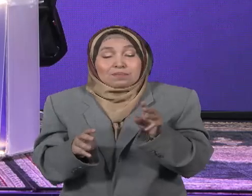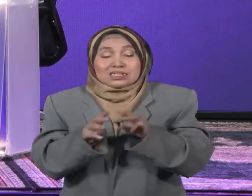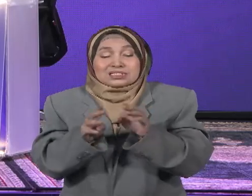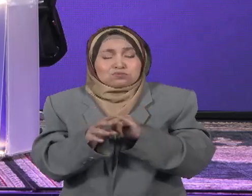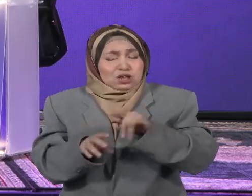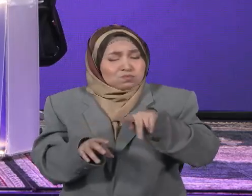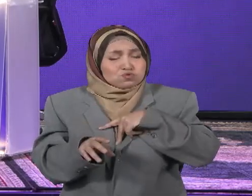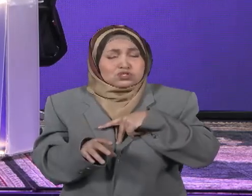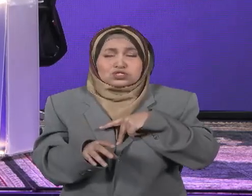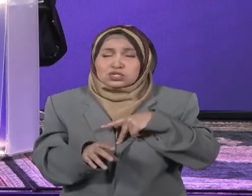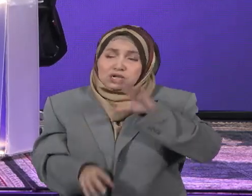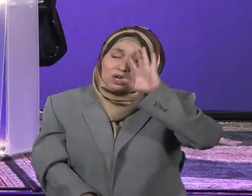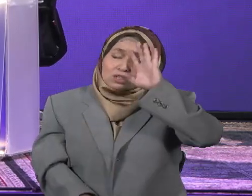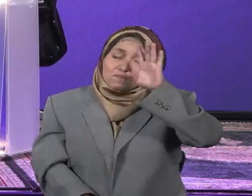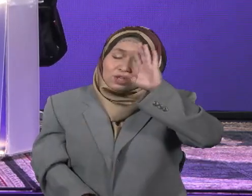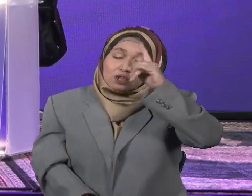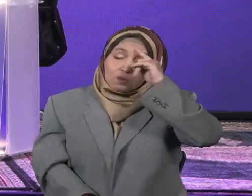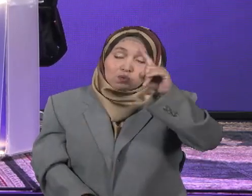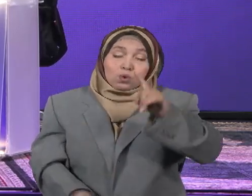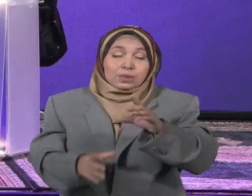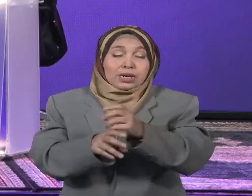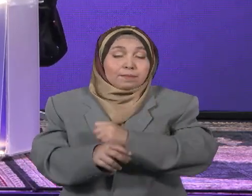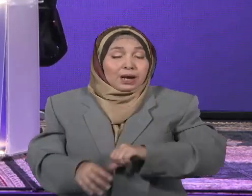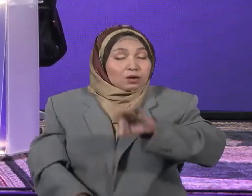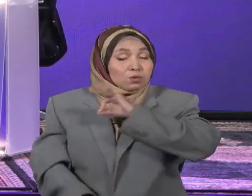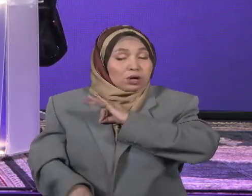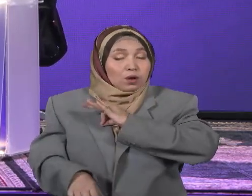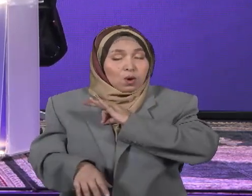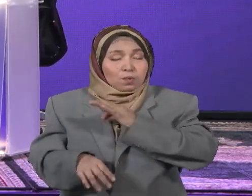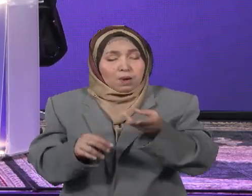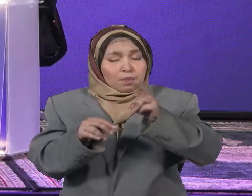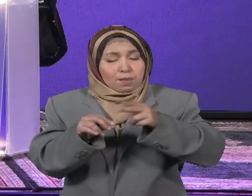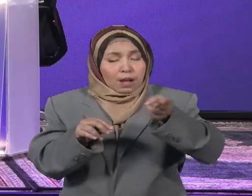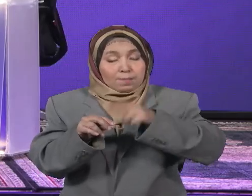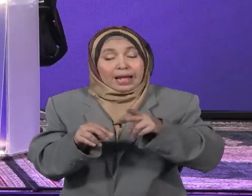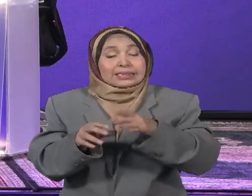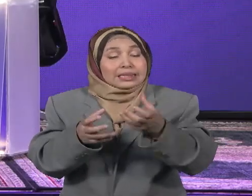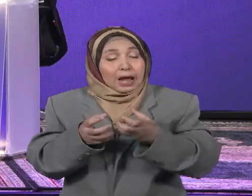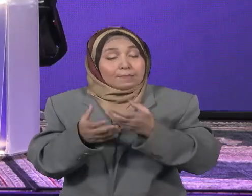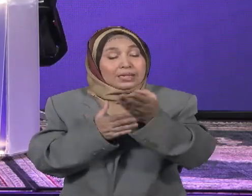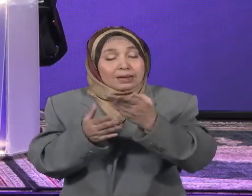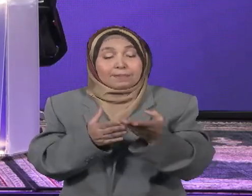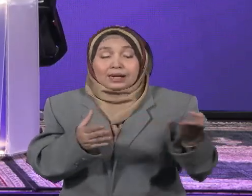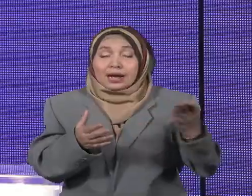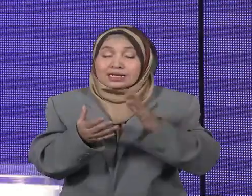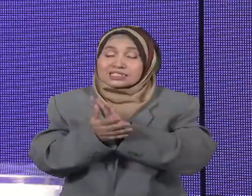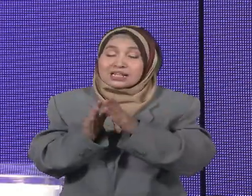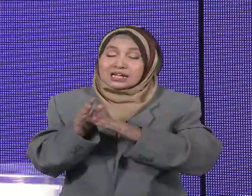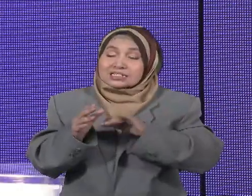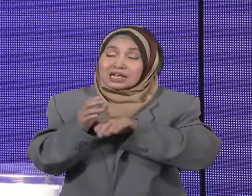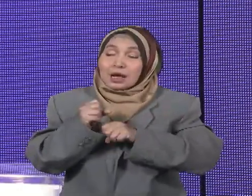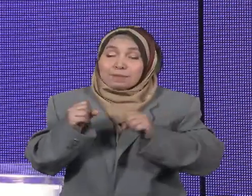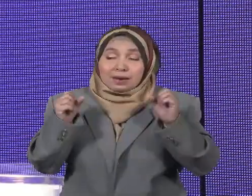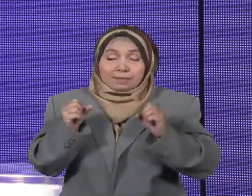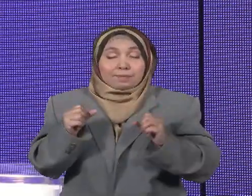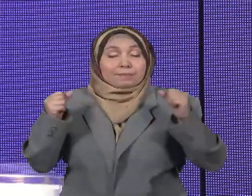punya kreativiti untuk mendapat keuntungan berlipat kali ganda ataupun nak membeli barang agar saya dapat pakai